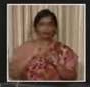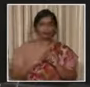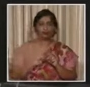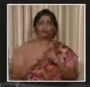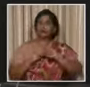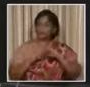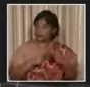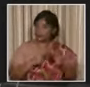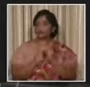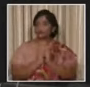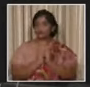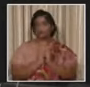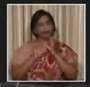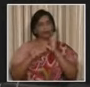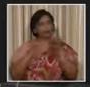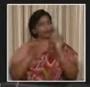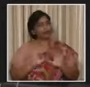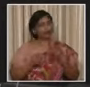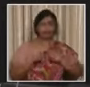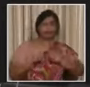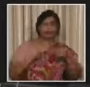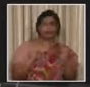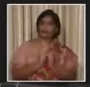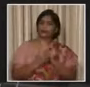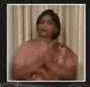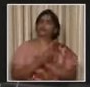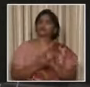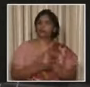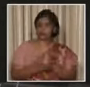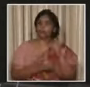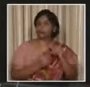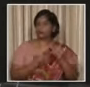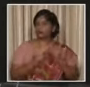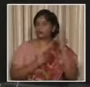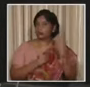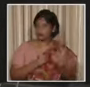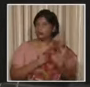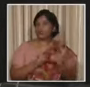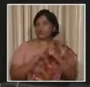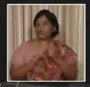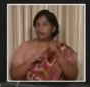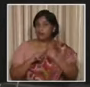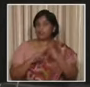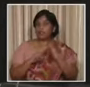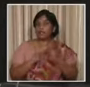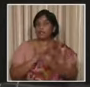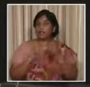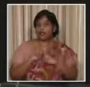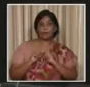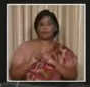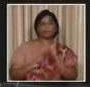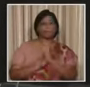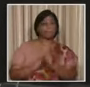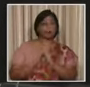වෙනත් ක්ෂේත්‍රවල ඒ කියන්නේ විධිමත් අවිධිමත් ක්ෂේත්‍රවල වැඩ කරන සියලු දෙනාම මින් ඉදිරියට EPF ETF ගෙවලා තමයි